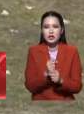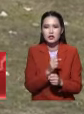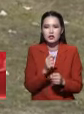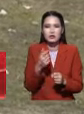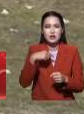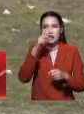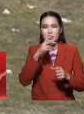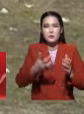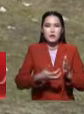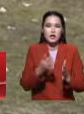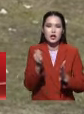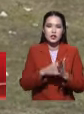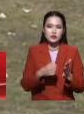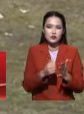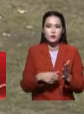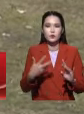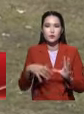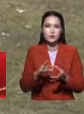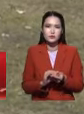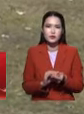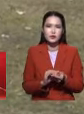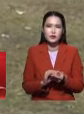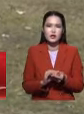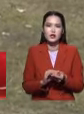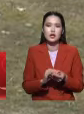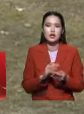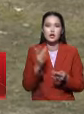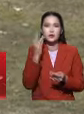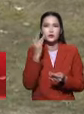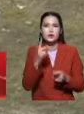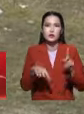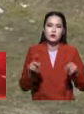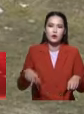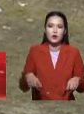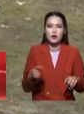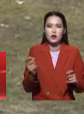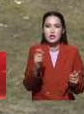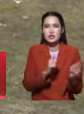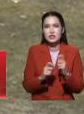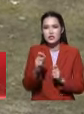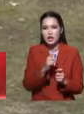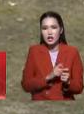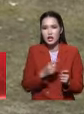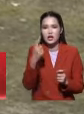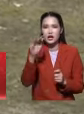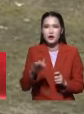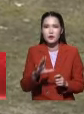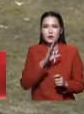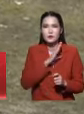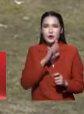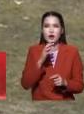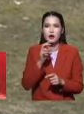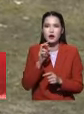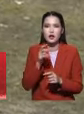болады, жомарттықтар декабрьлер деп бөлінеді. Солай екі жақтан бөлінеді да. Жомарттықтың бір баласы декабрьге қосылғандықтан